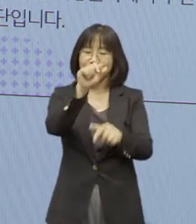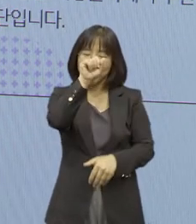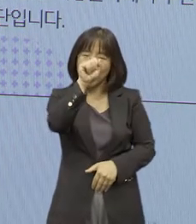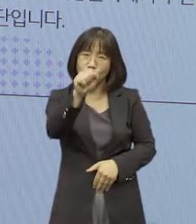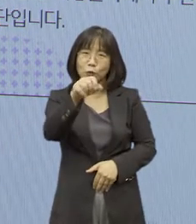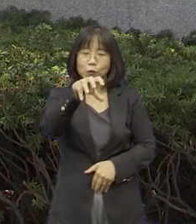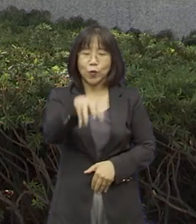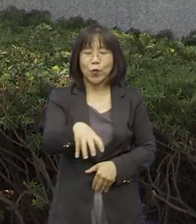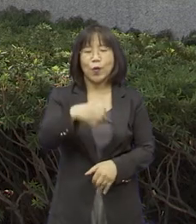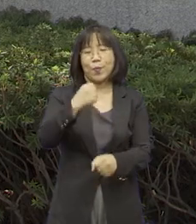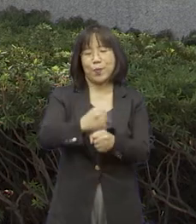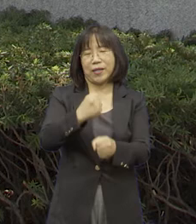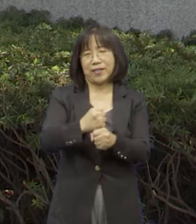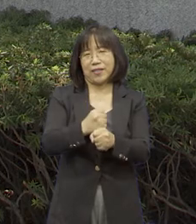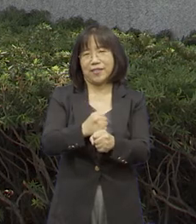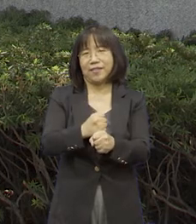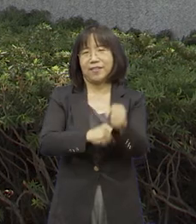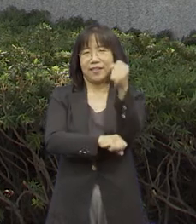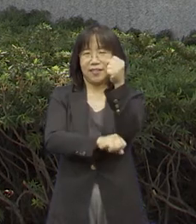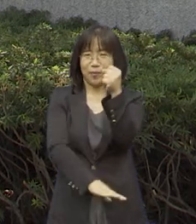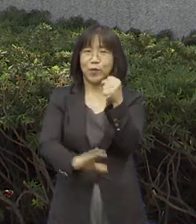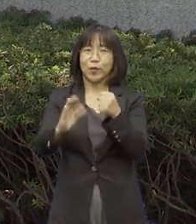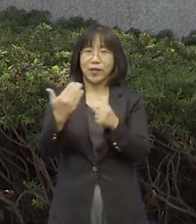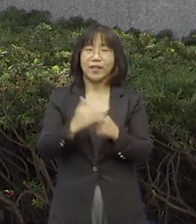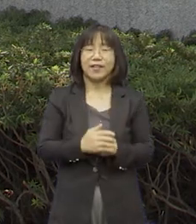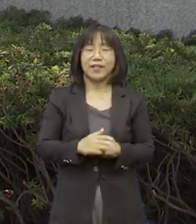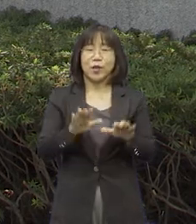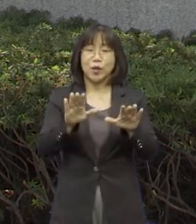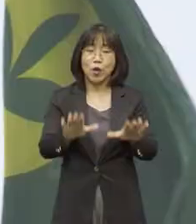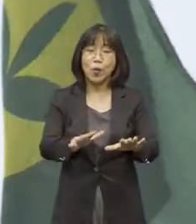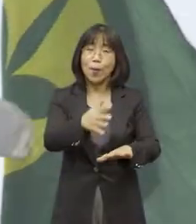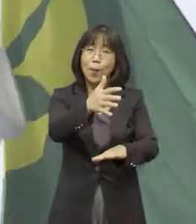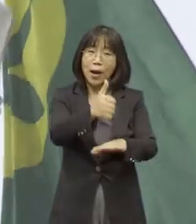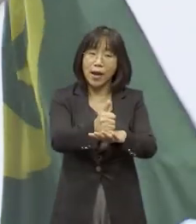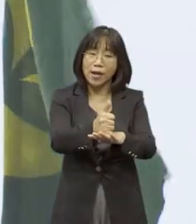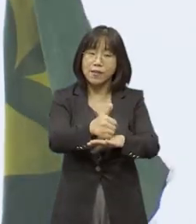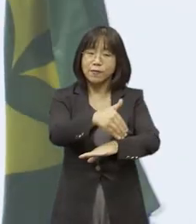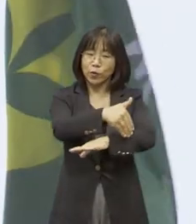만들어가는 원동력이 되고 있습니다. 한편 이 시민참여